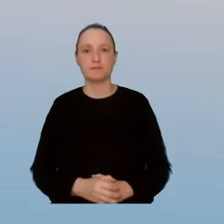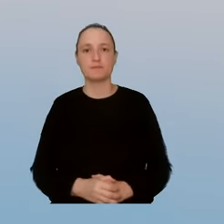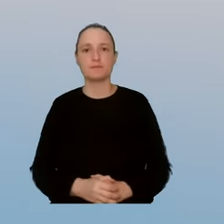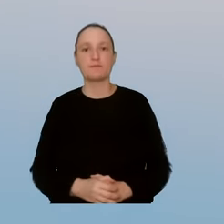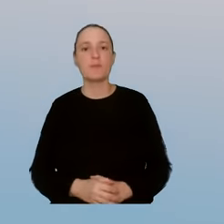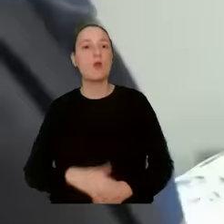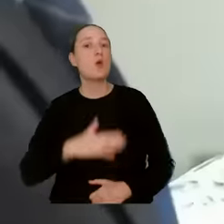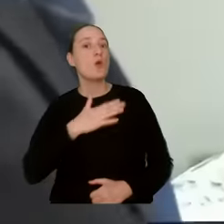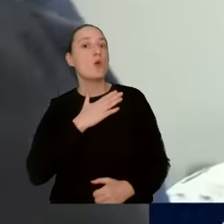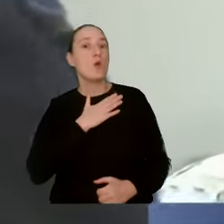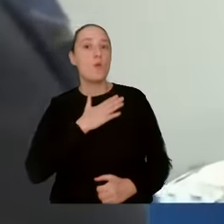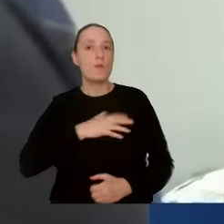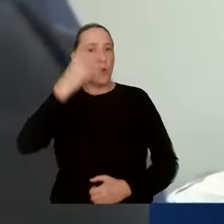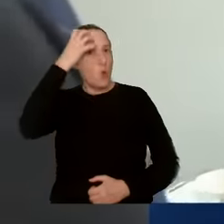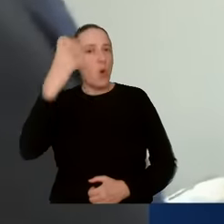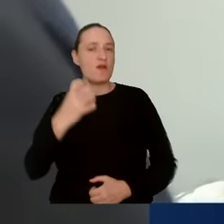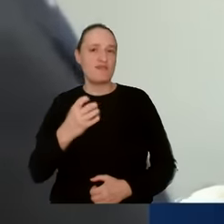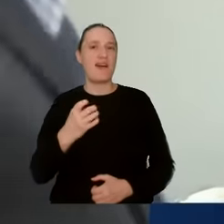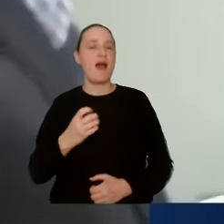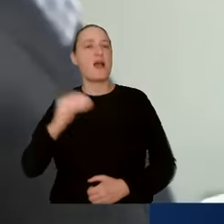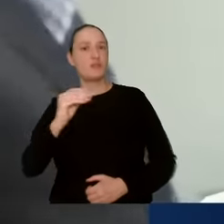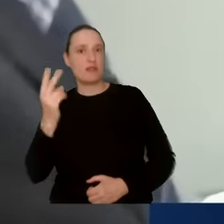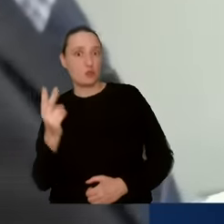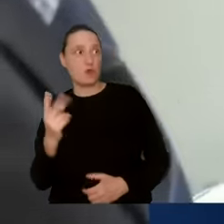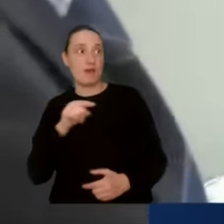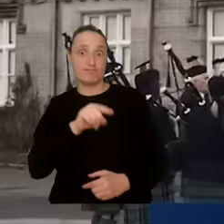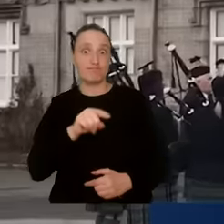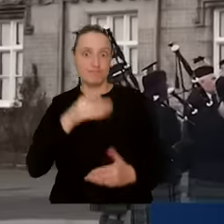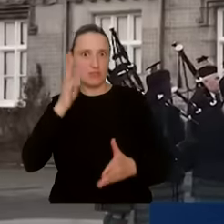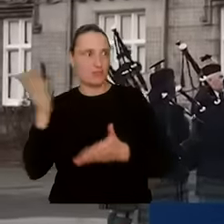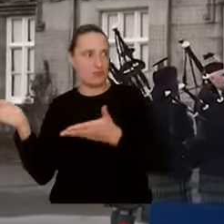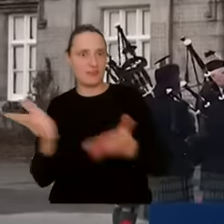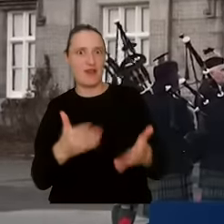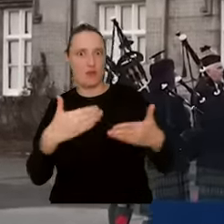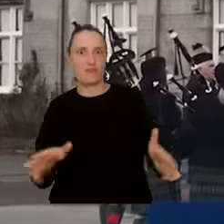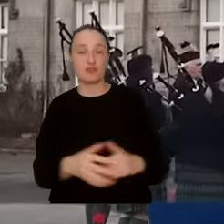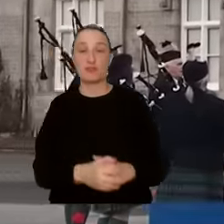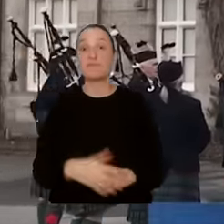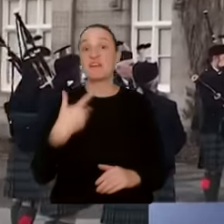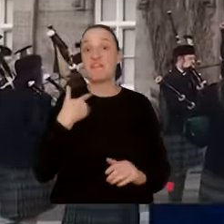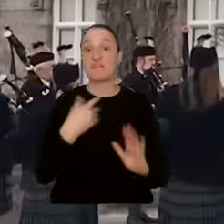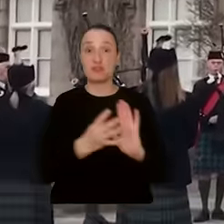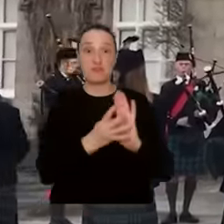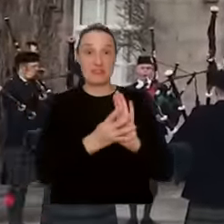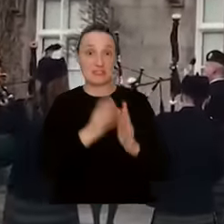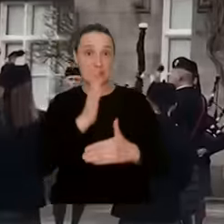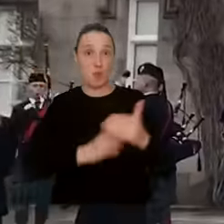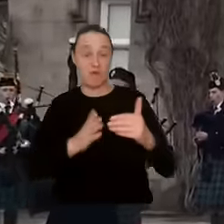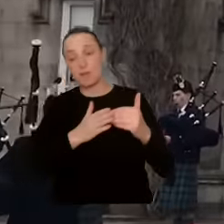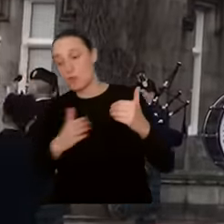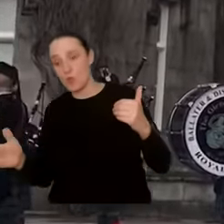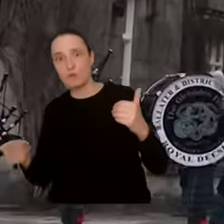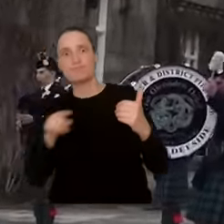Ulubiona rezydencja królowej Elżbiety II zaprasza na salony. Po raz pierwszy od połowy XIX wieku zamek Balmoral w północno-wschodniej